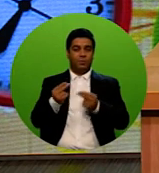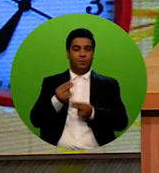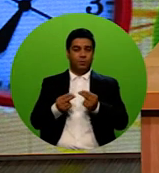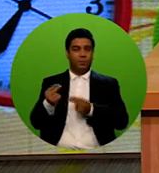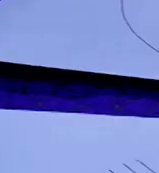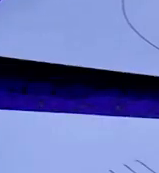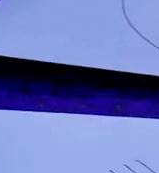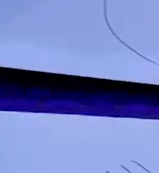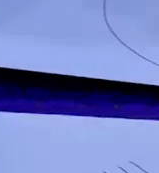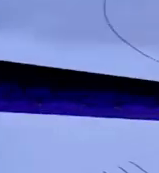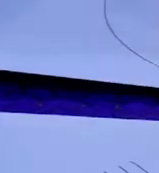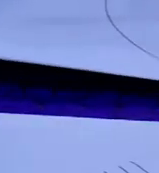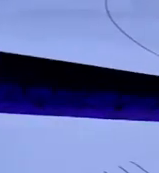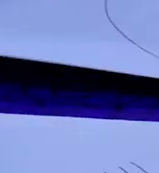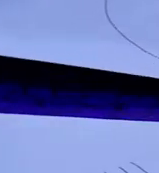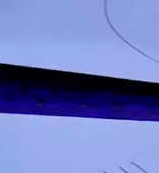olamiz.